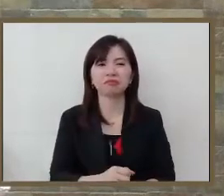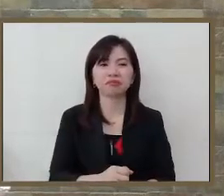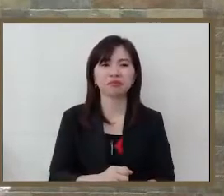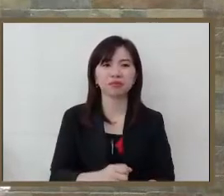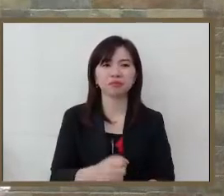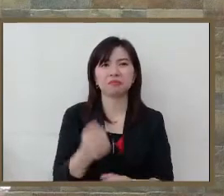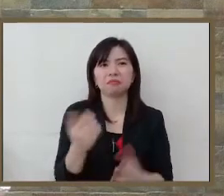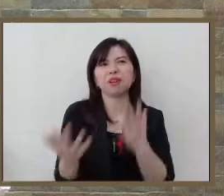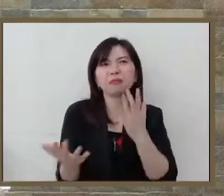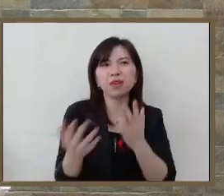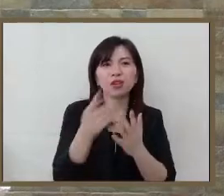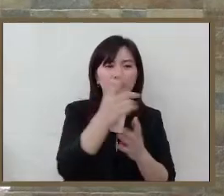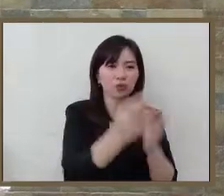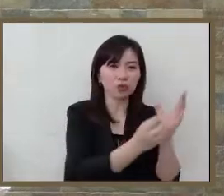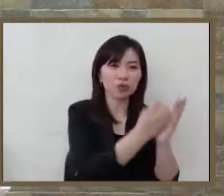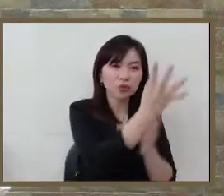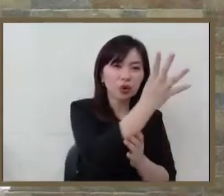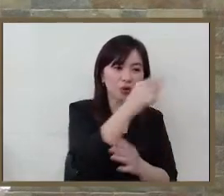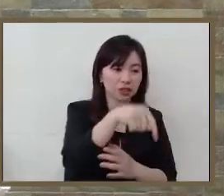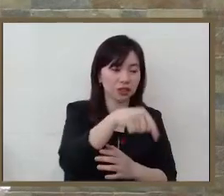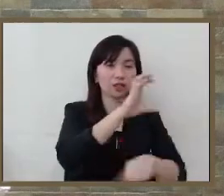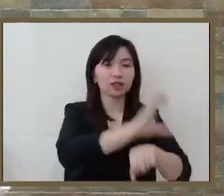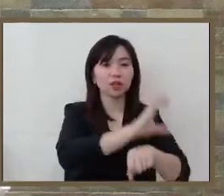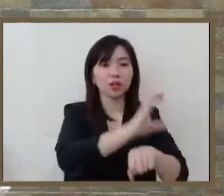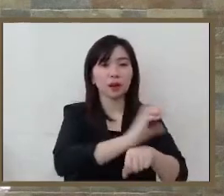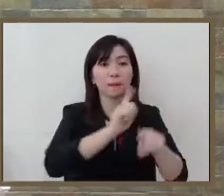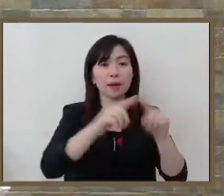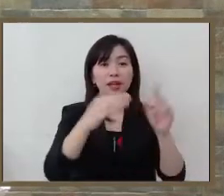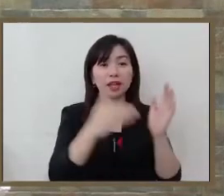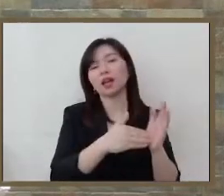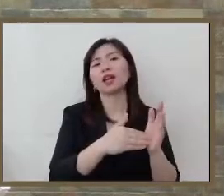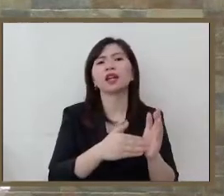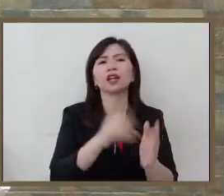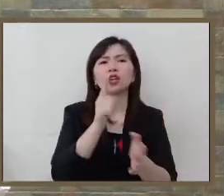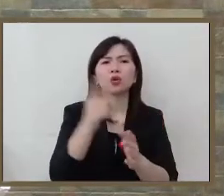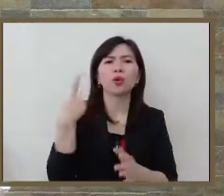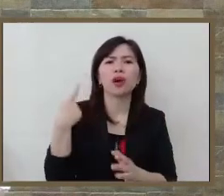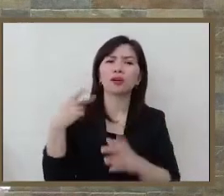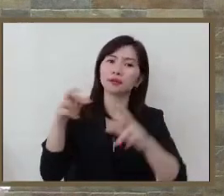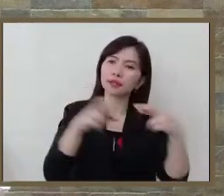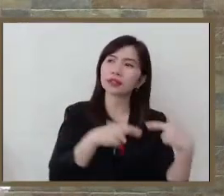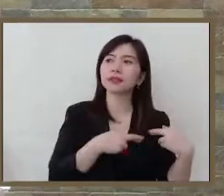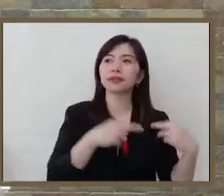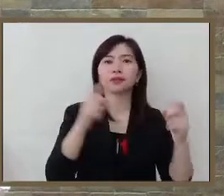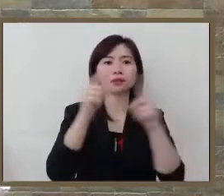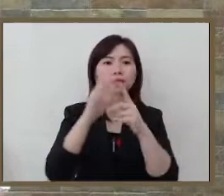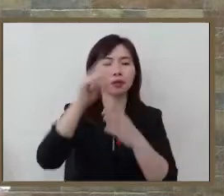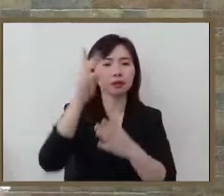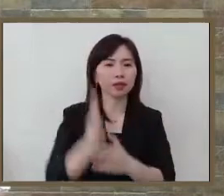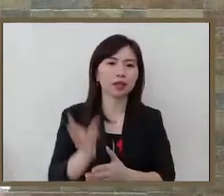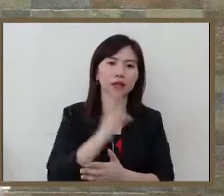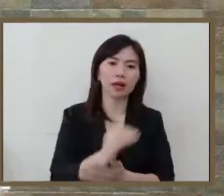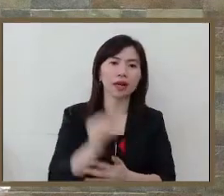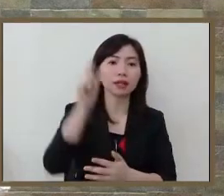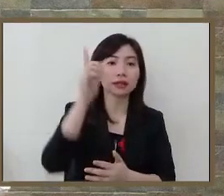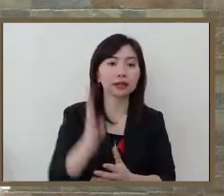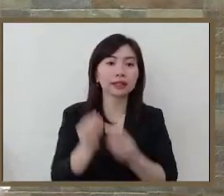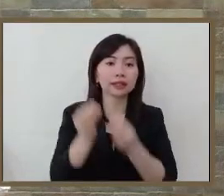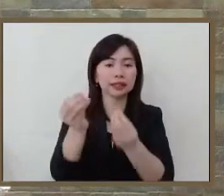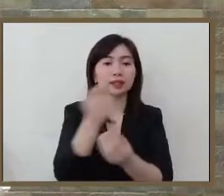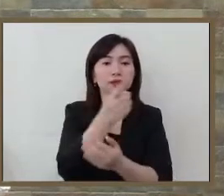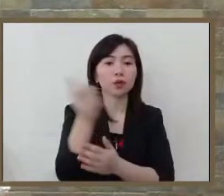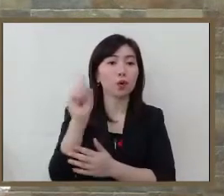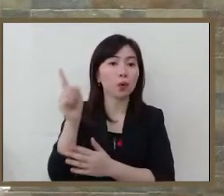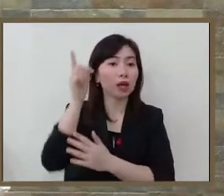Lumaki ka dito sa simbahan o hindi. The fact na meron kang naririnig na salita ng Diyos at the fact na binigay sa iyo ng Diyos ang